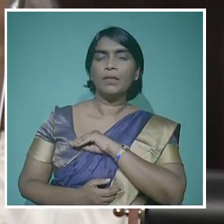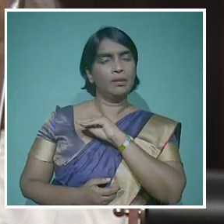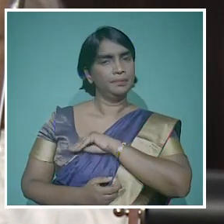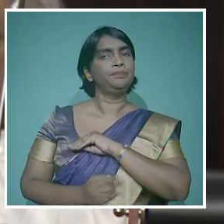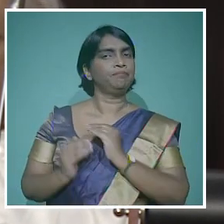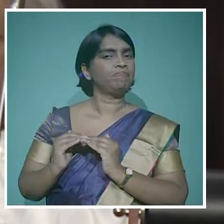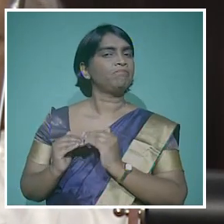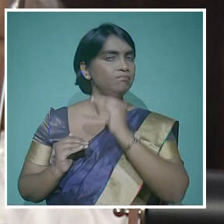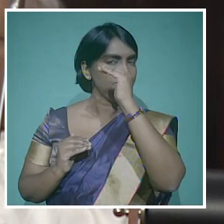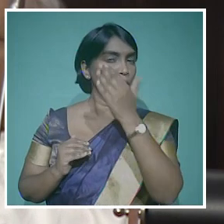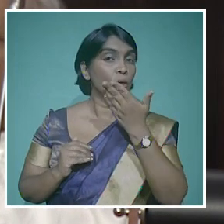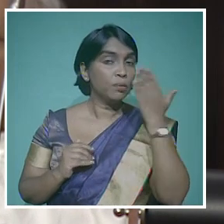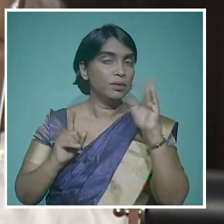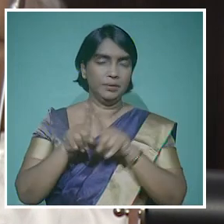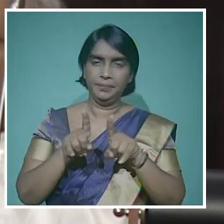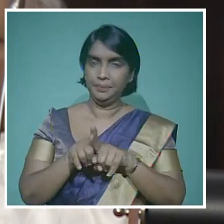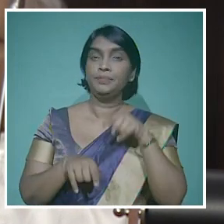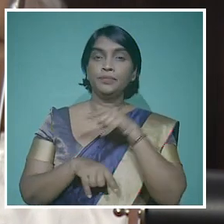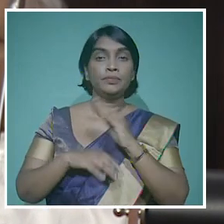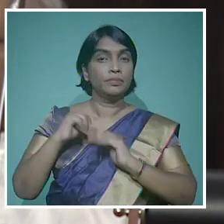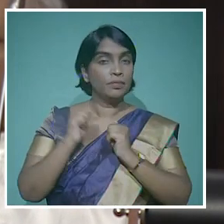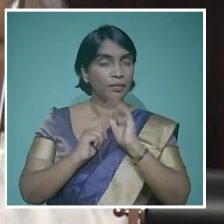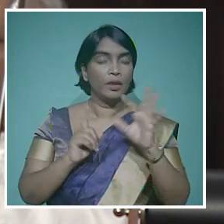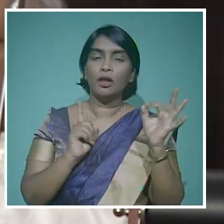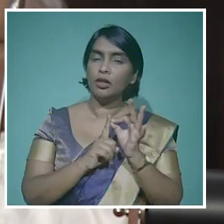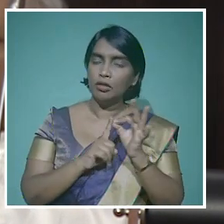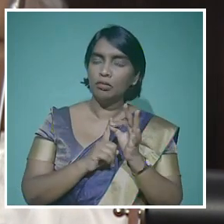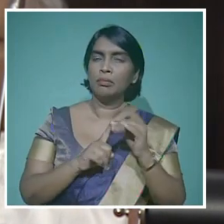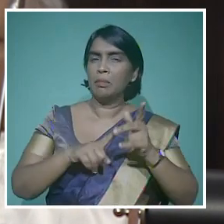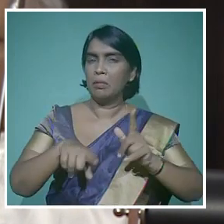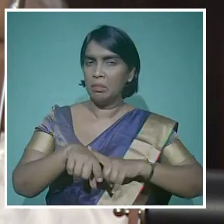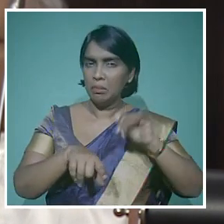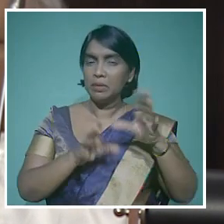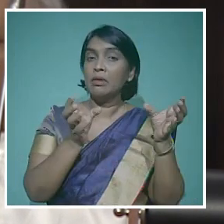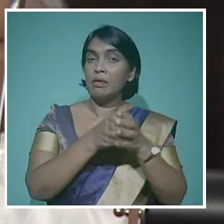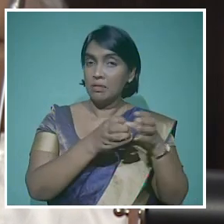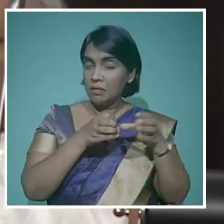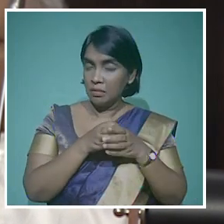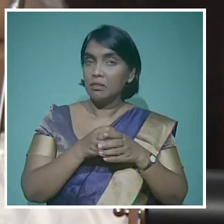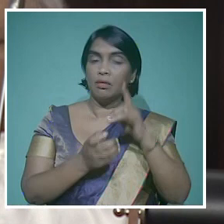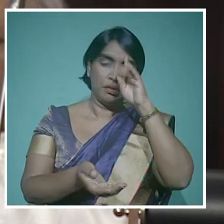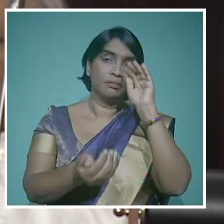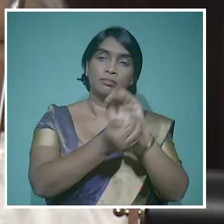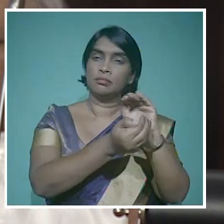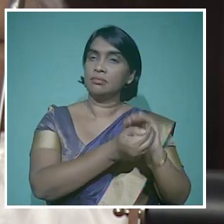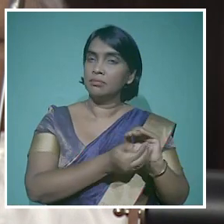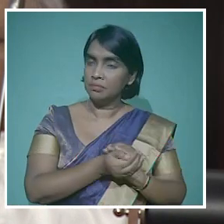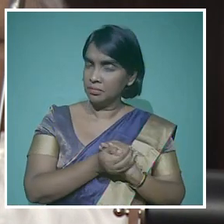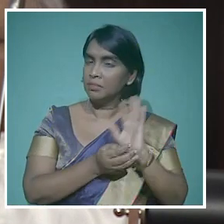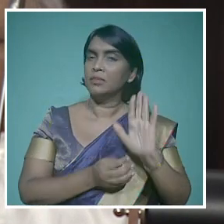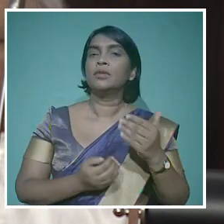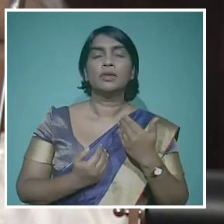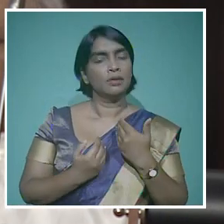ආදායම ඉහළ නංවන හැකි ක්‍රමයක්. මේ ක්‍රමය තුළ දිනදු හා අවදානමට ලක්ව ඇති කණ්ඩායම් රැකබලා ගැනීම